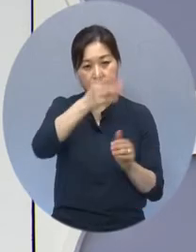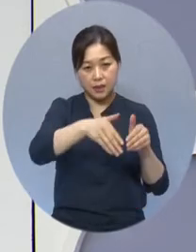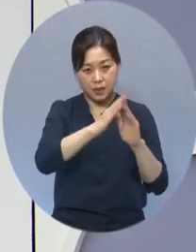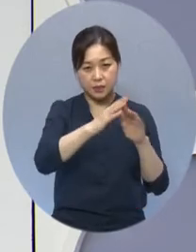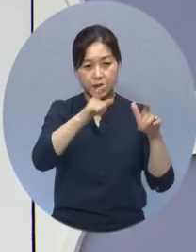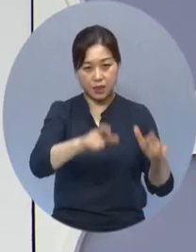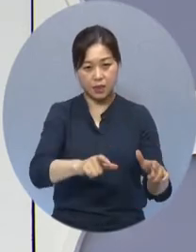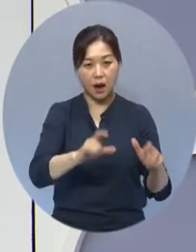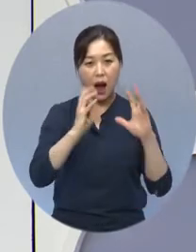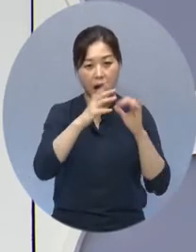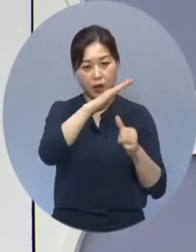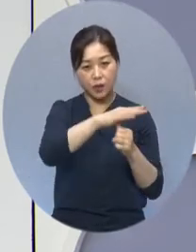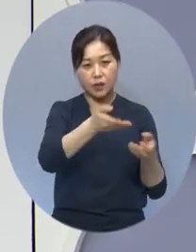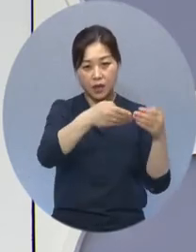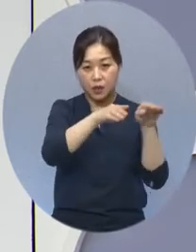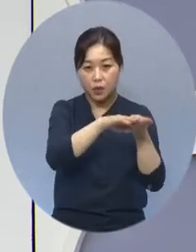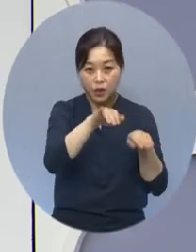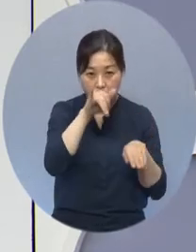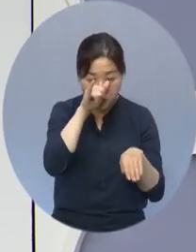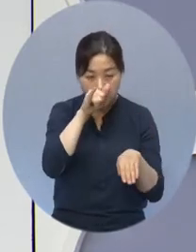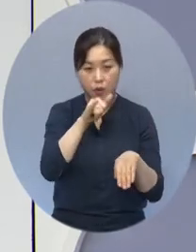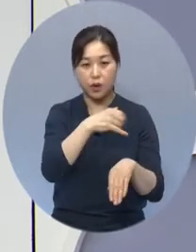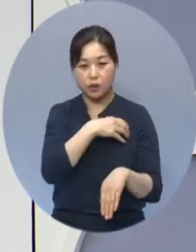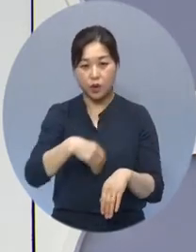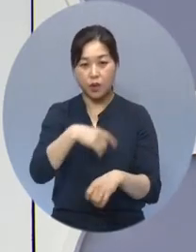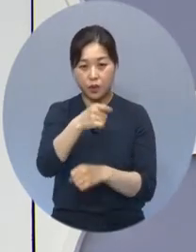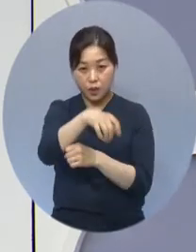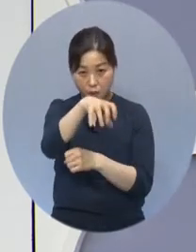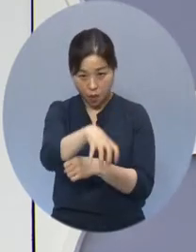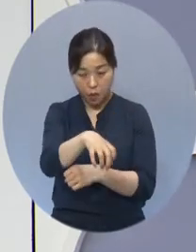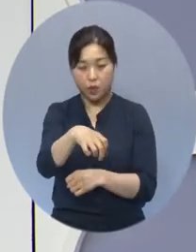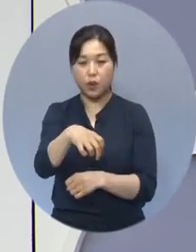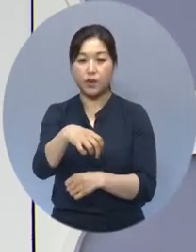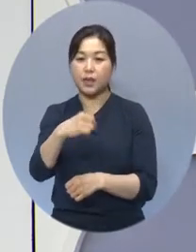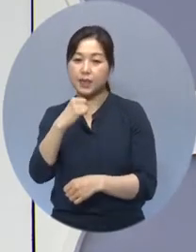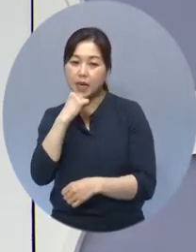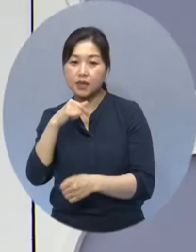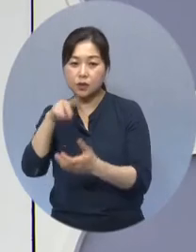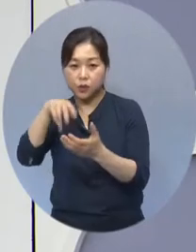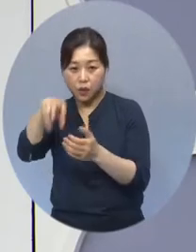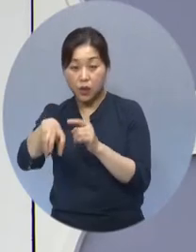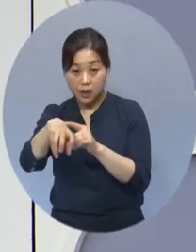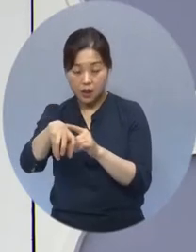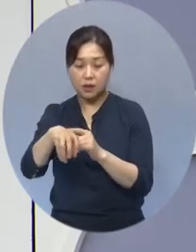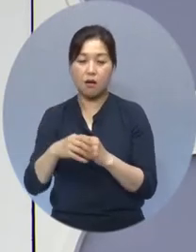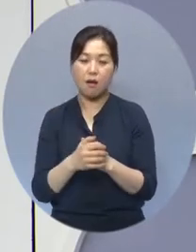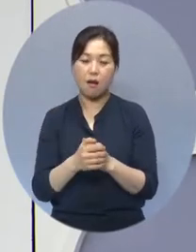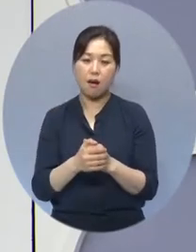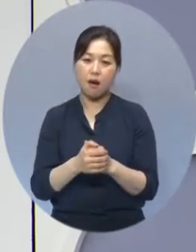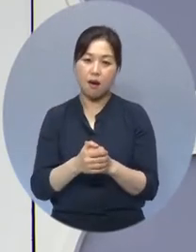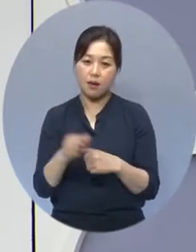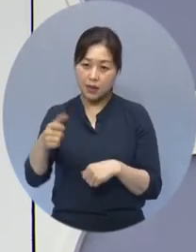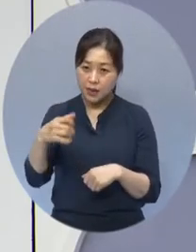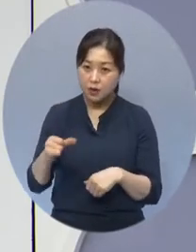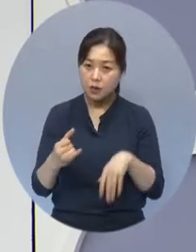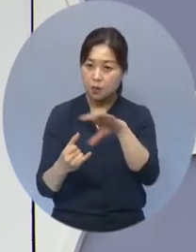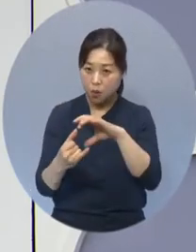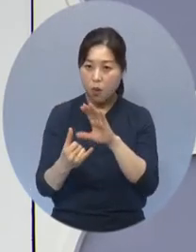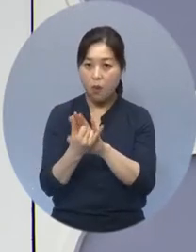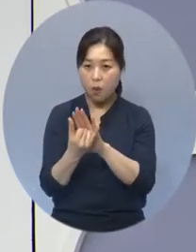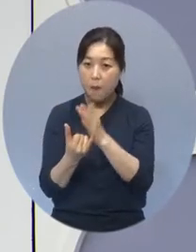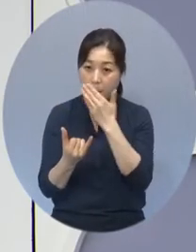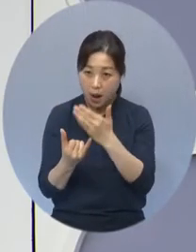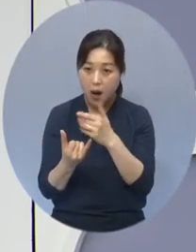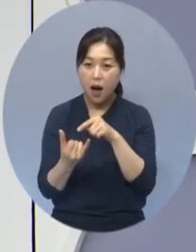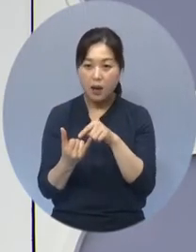또 주민자치센터나 작은 도서관 등에서도 또 이런 그 돌봄을 할 수 있는 체제를 좀 프로그램 많이